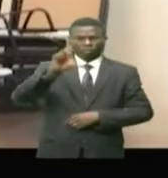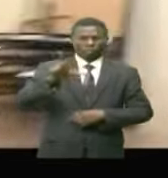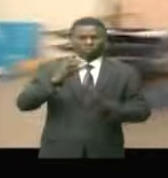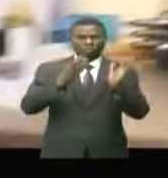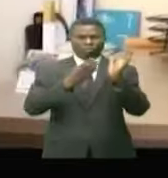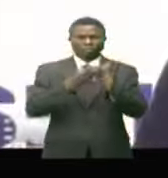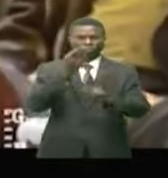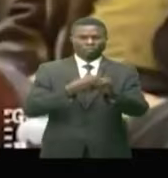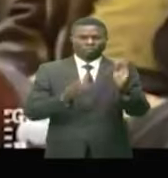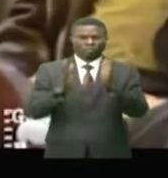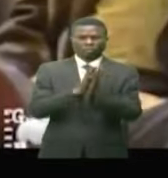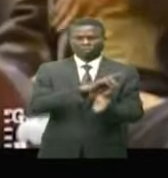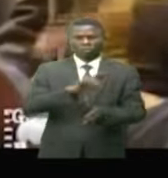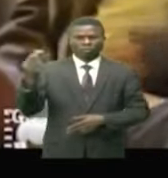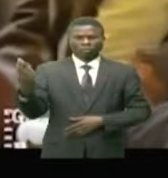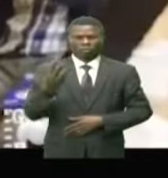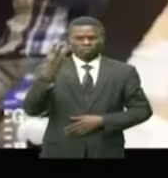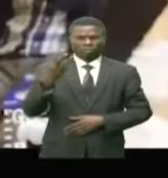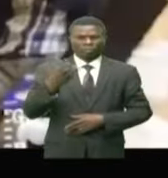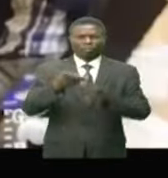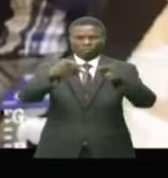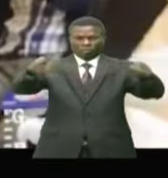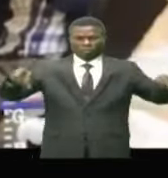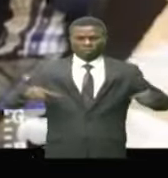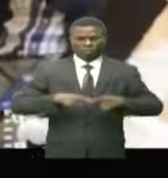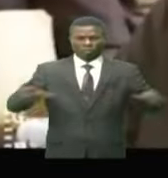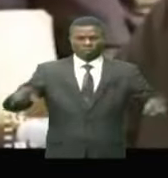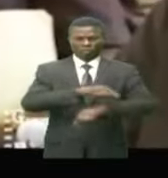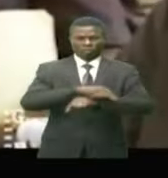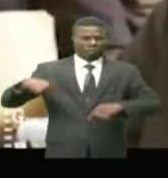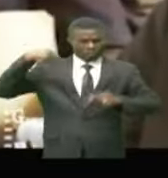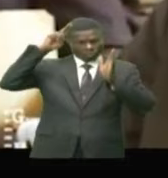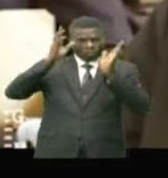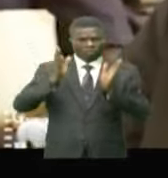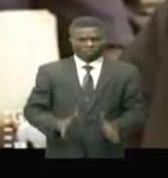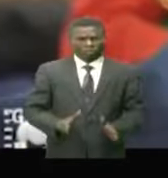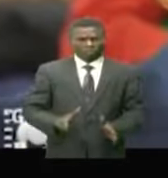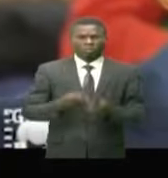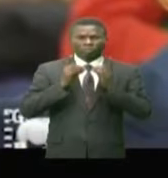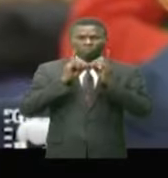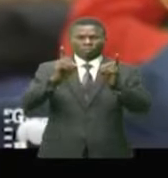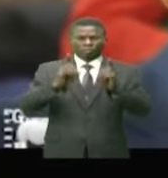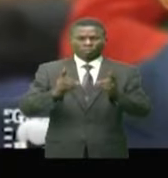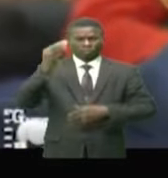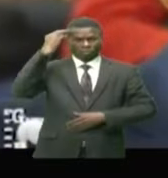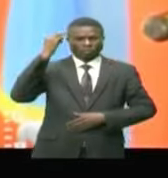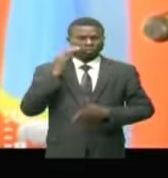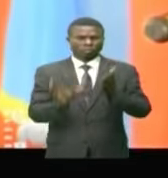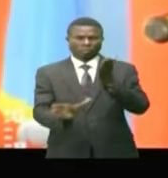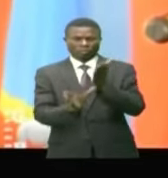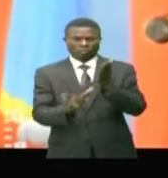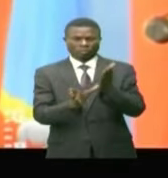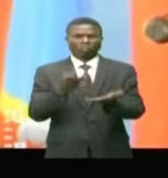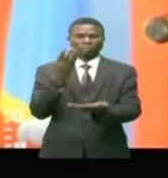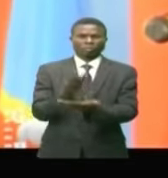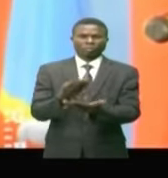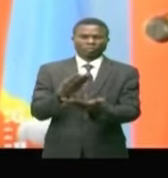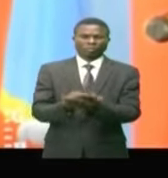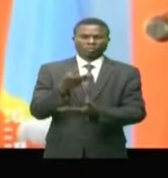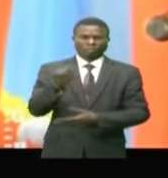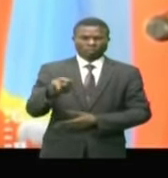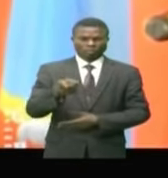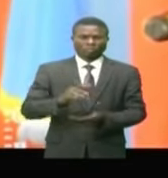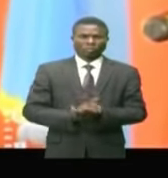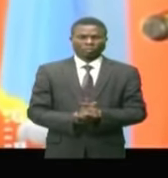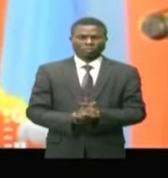octobre 2023 à la salle polyvalente de la résidence des gouverneurs par le mot du ministre provincial du budget, Patrick Bekane Niboué